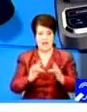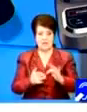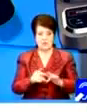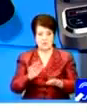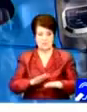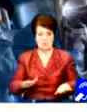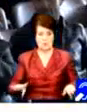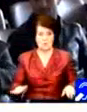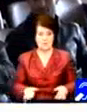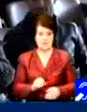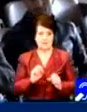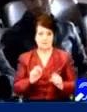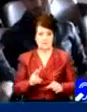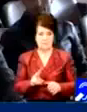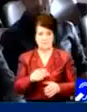copii.